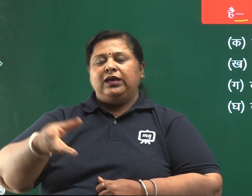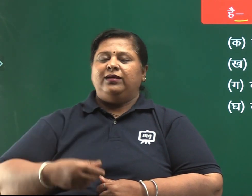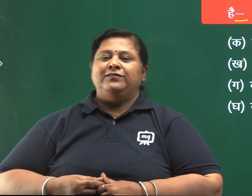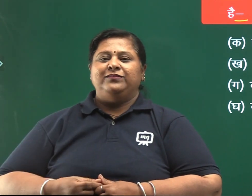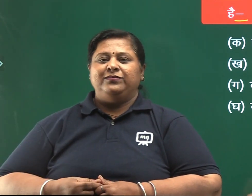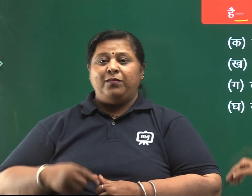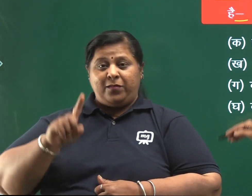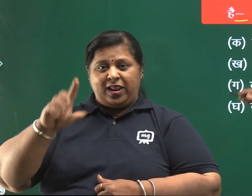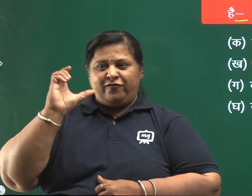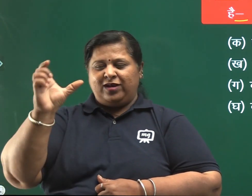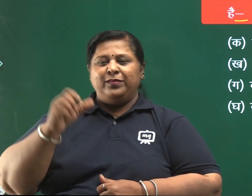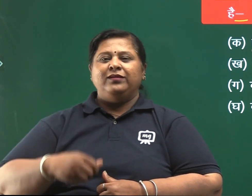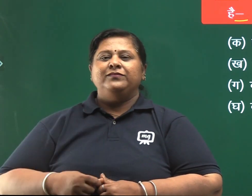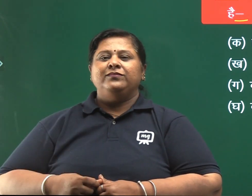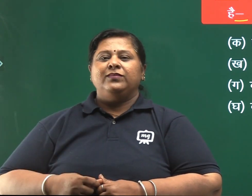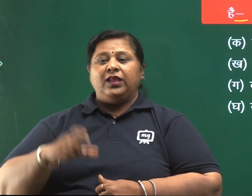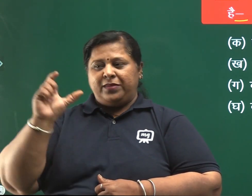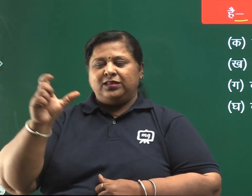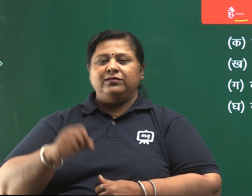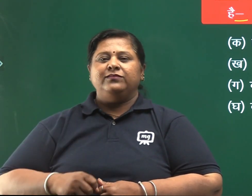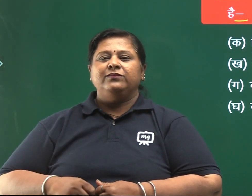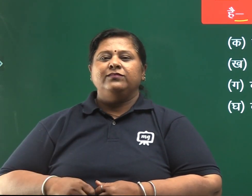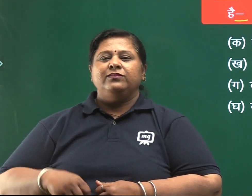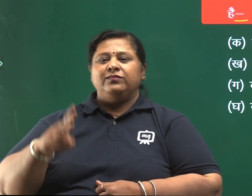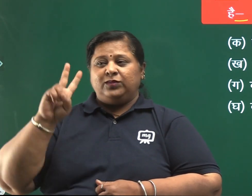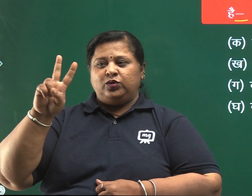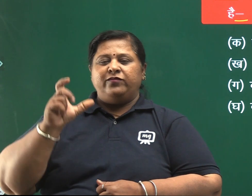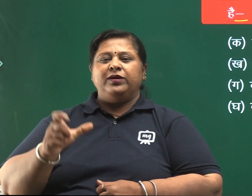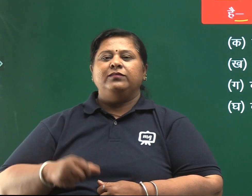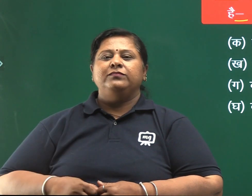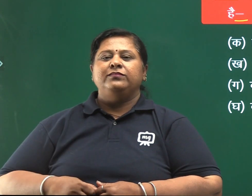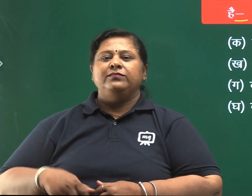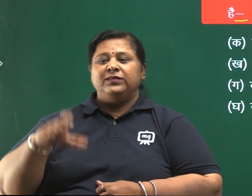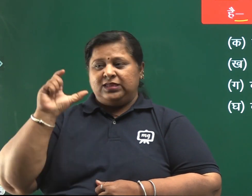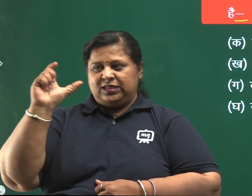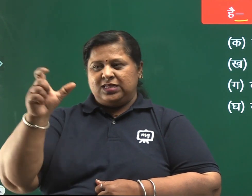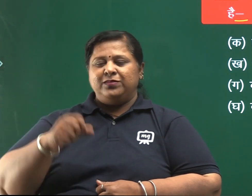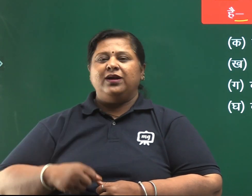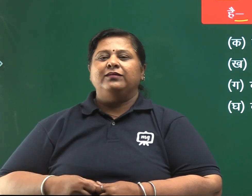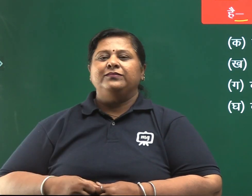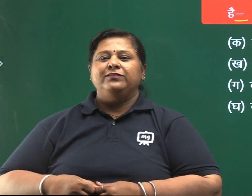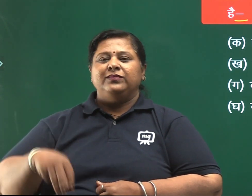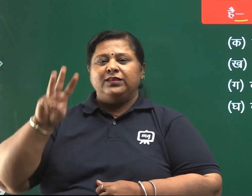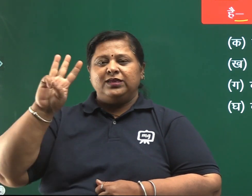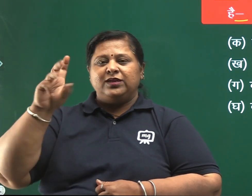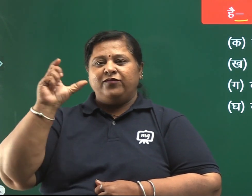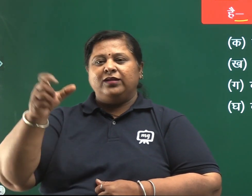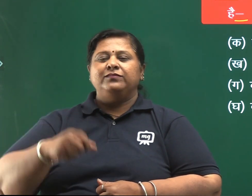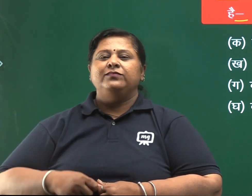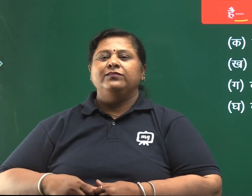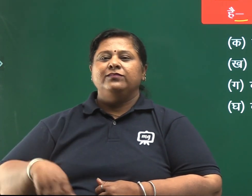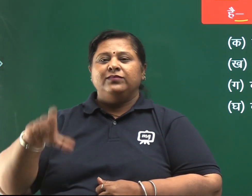हैं। पहला विकल्प है निबंध, दूसरा विकल्प संस्मरण, तीसरा